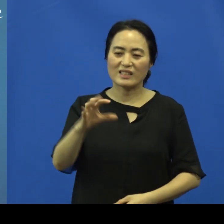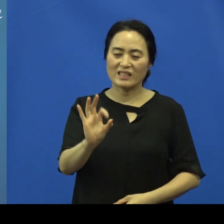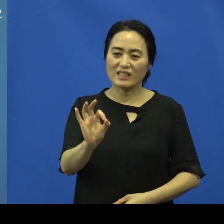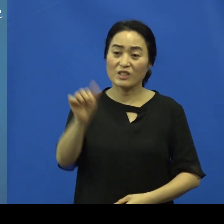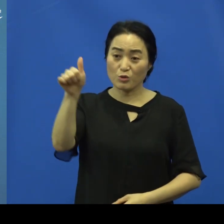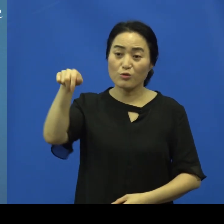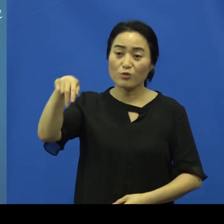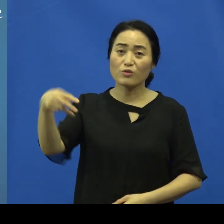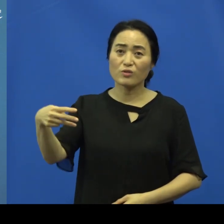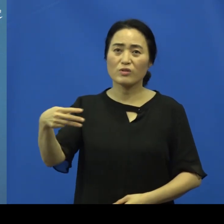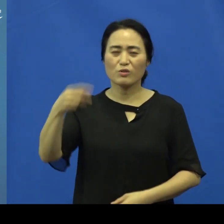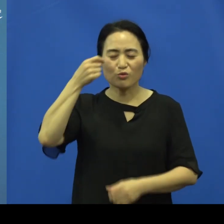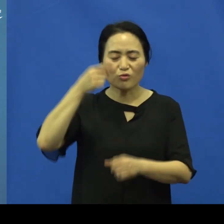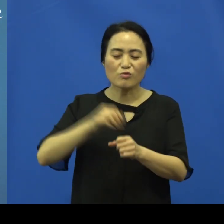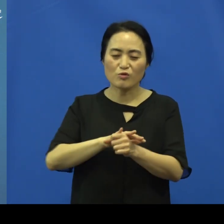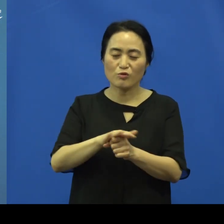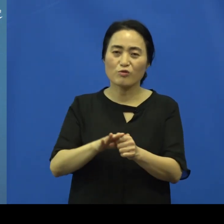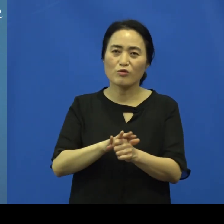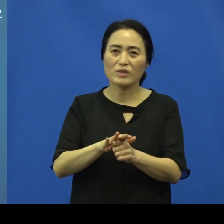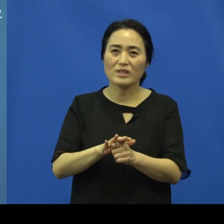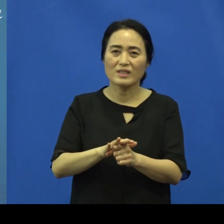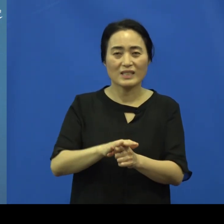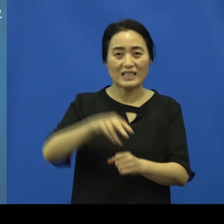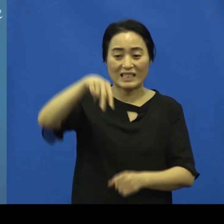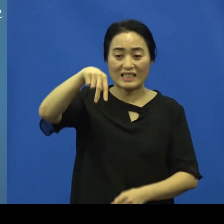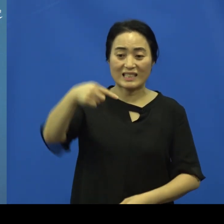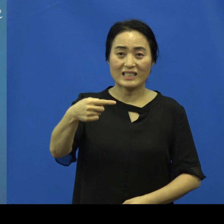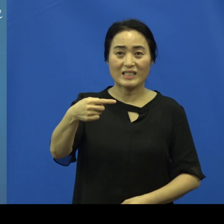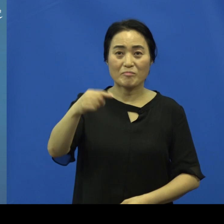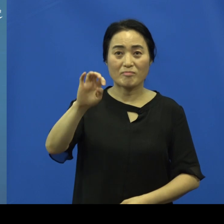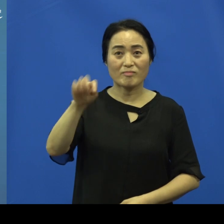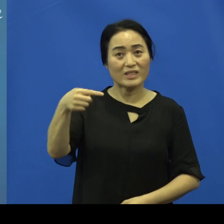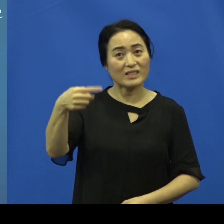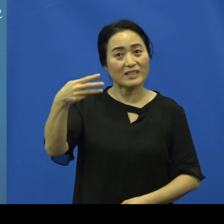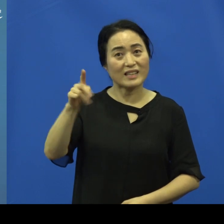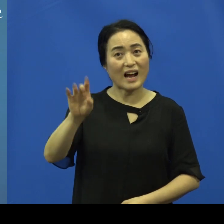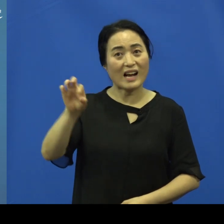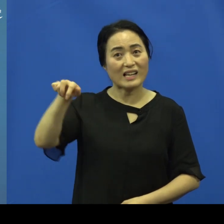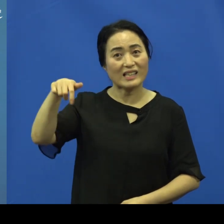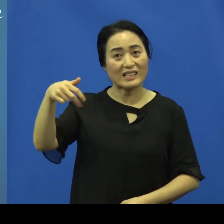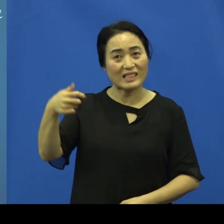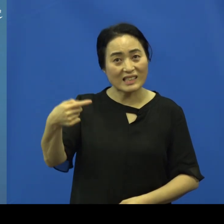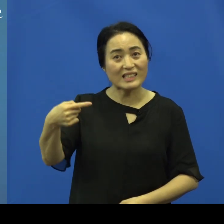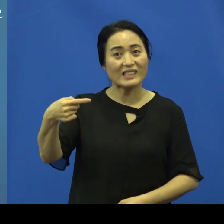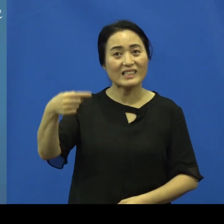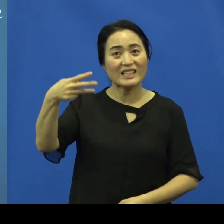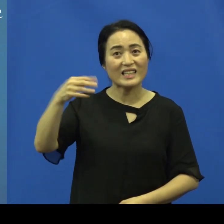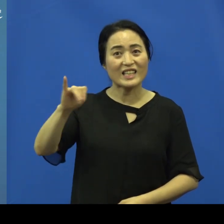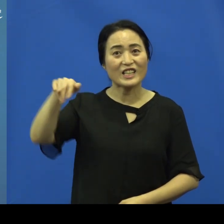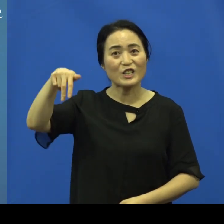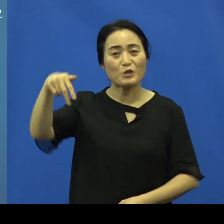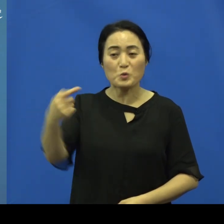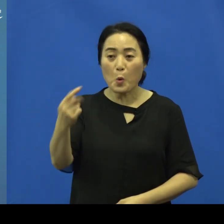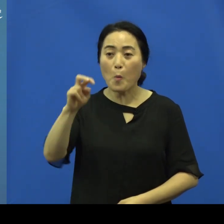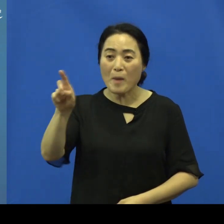이게 스프랑크 니조마이라는 헬라어예요. 스프랑크